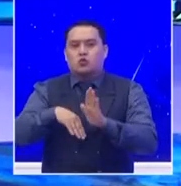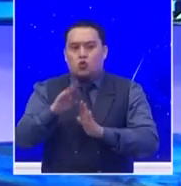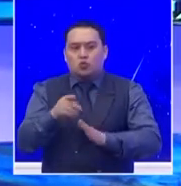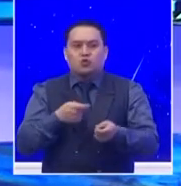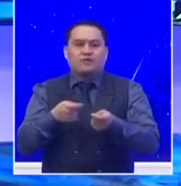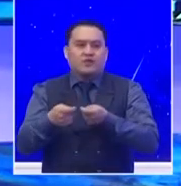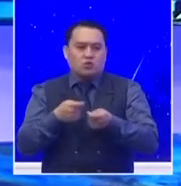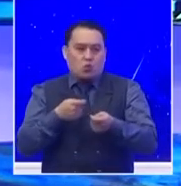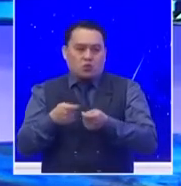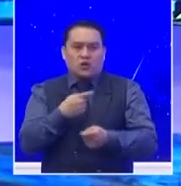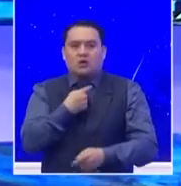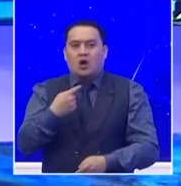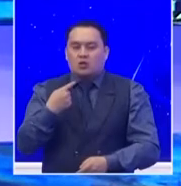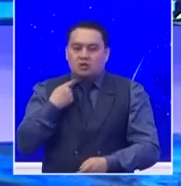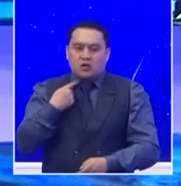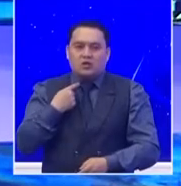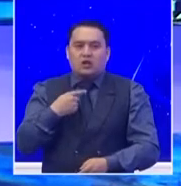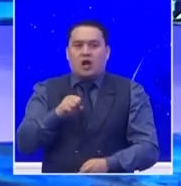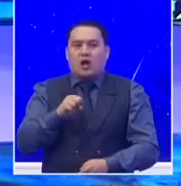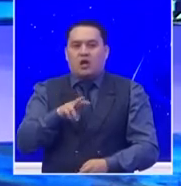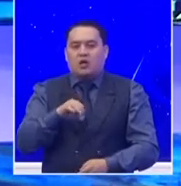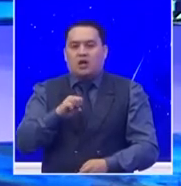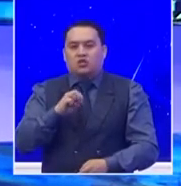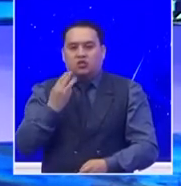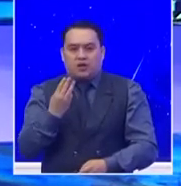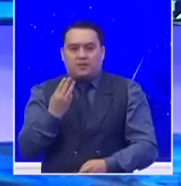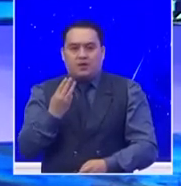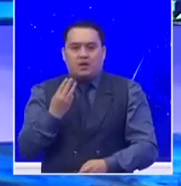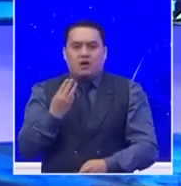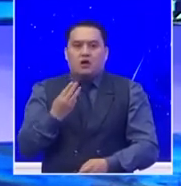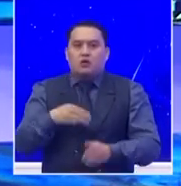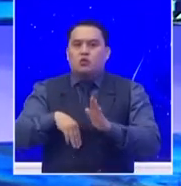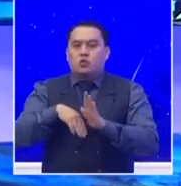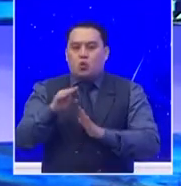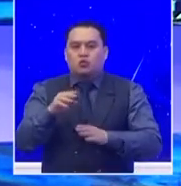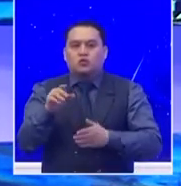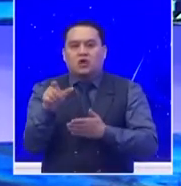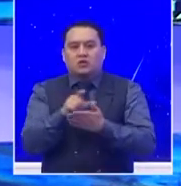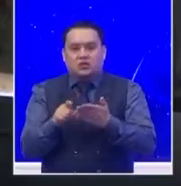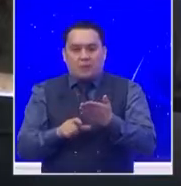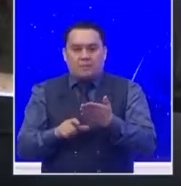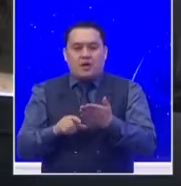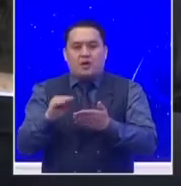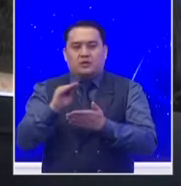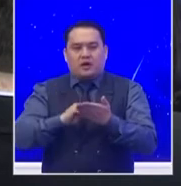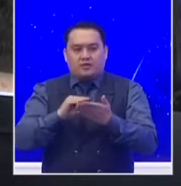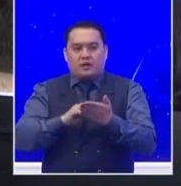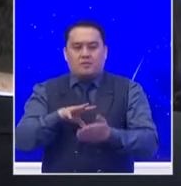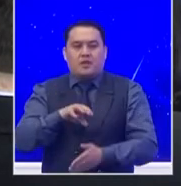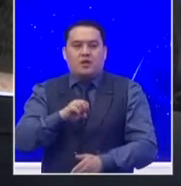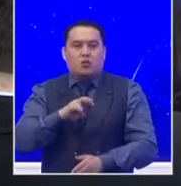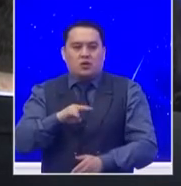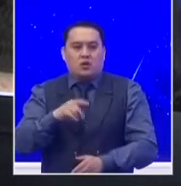ведущий» отличился учащийся Талдыкурганского IT-лицея Алаш Мухитулы. А вот в категории «Лучшая статья» первое место досталось Мерверт Койши